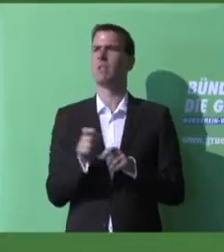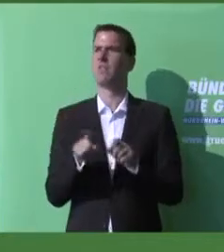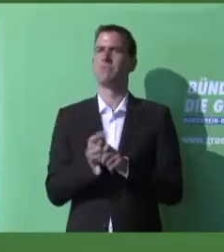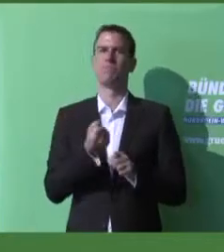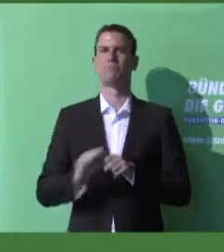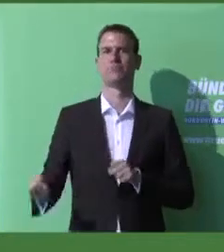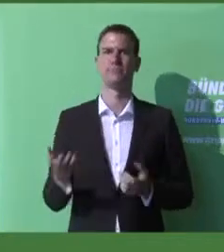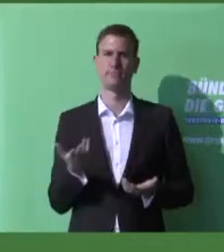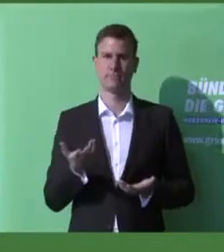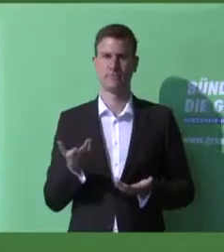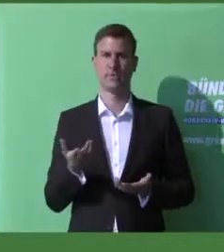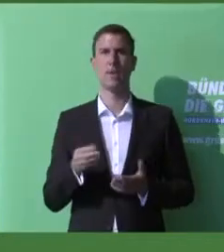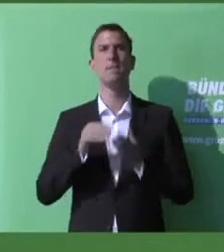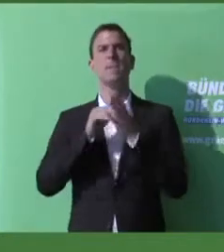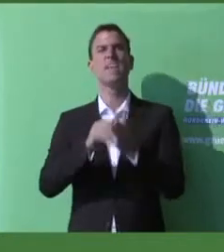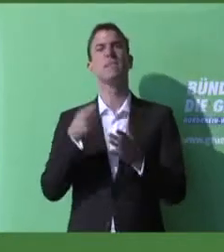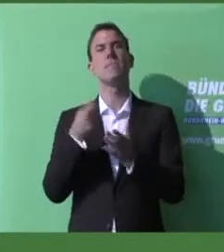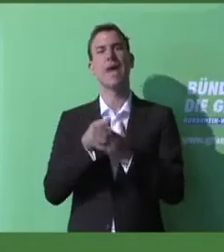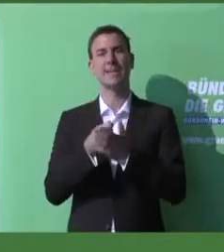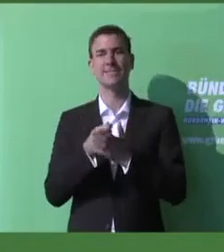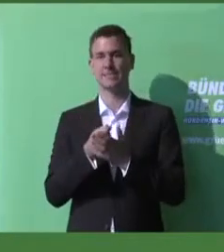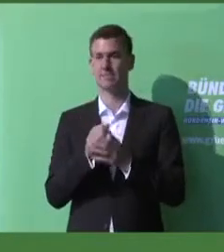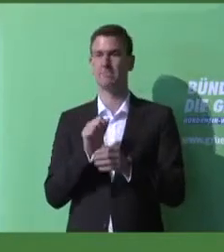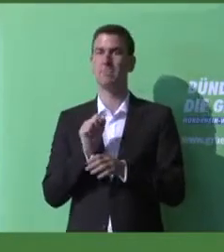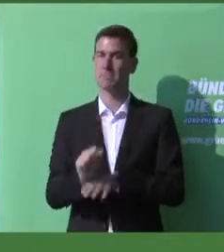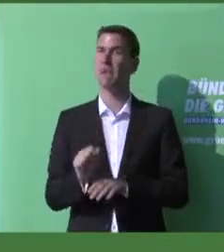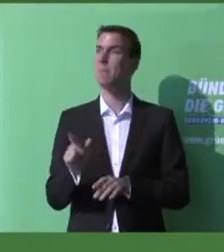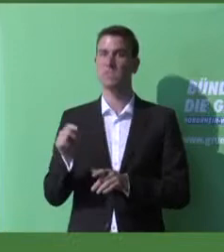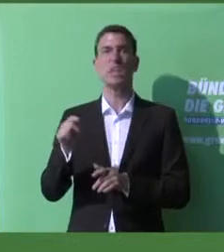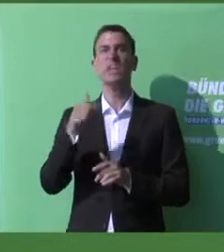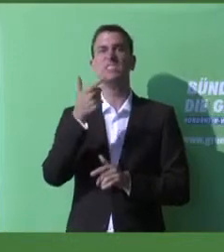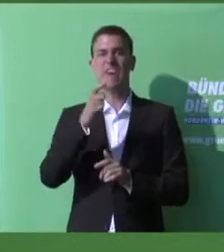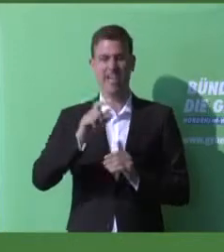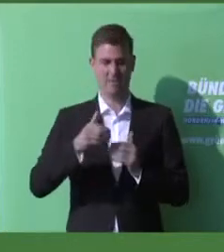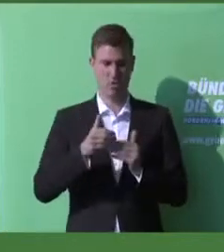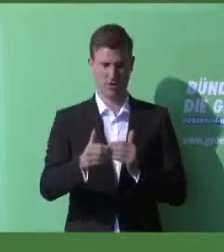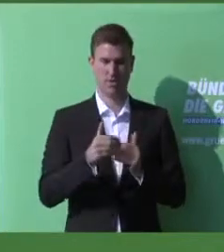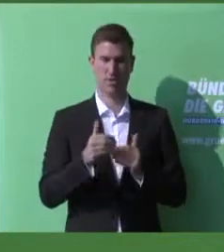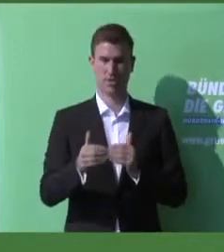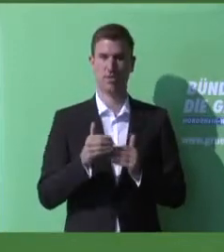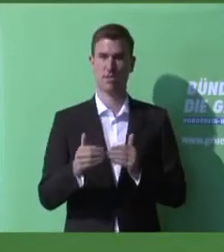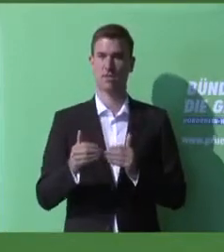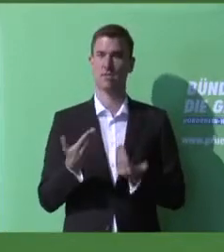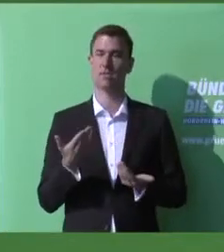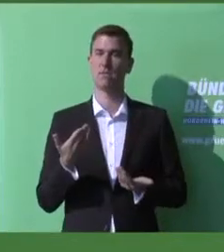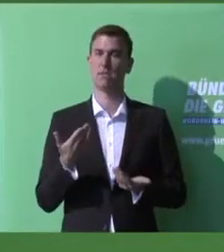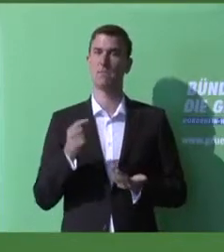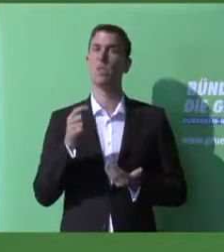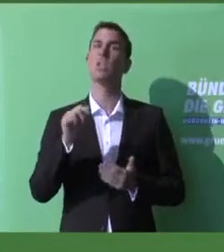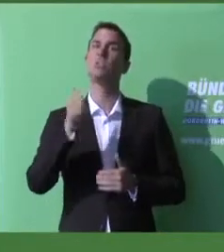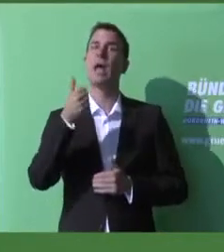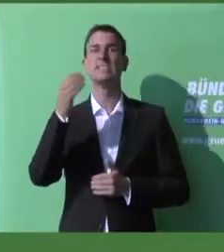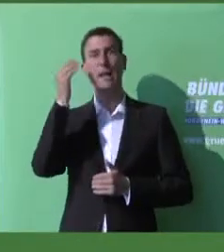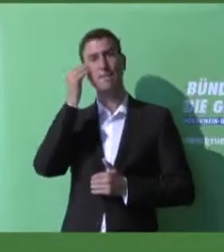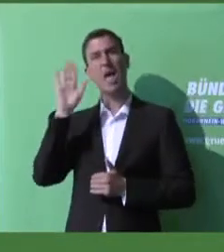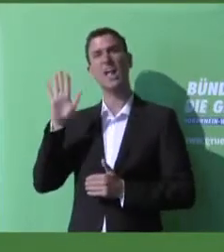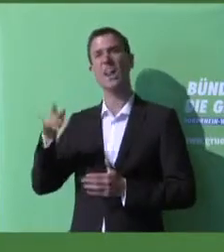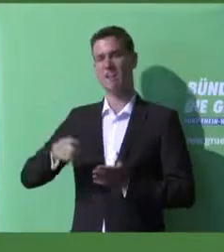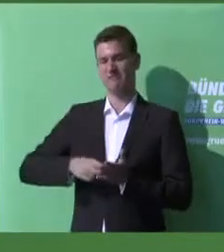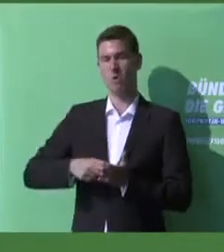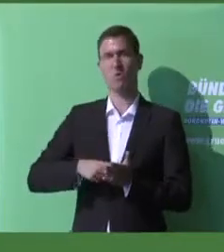der Mietpreisbremse waren das 2 Wochen der Merkel. Erst erhebt Kanzlerin Merkel die